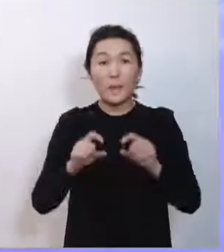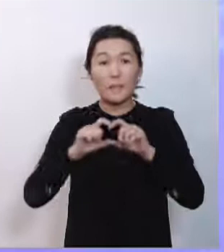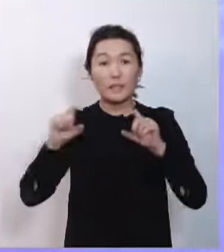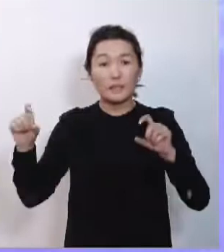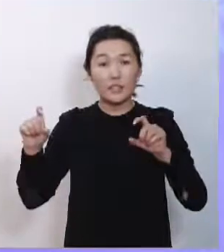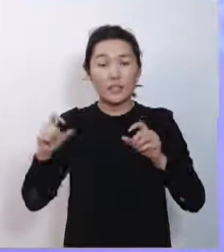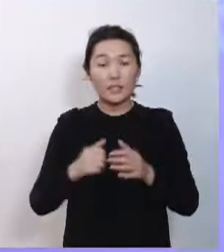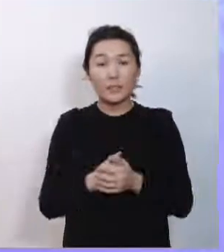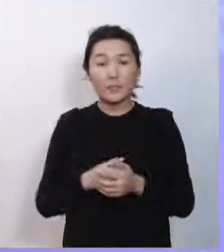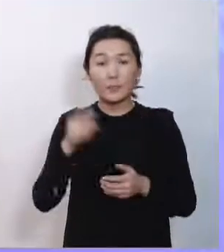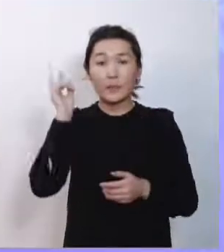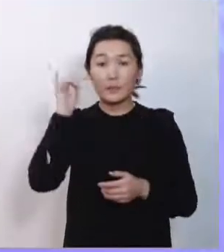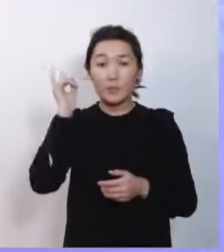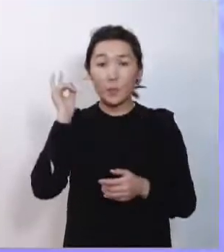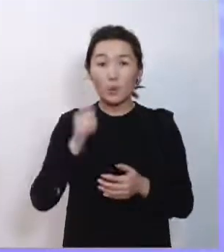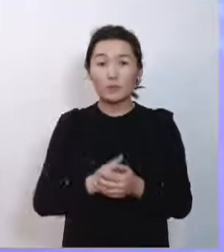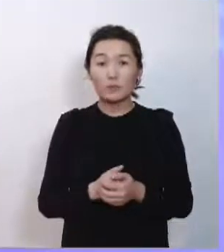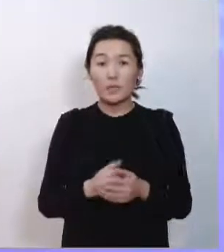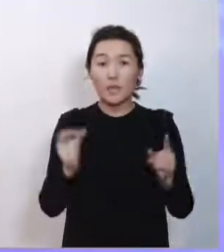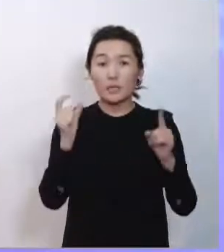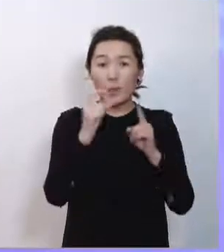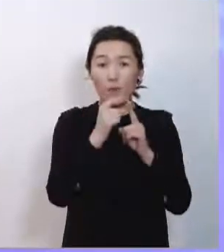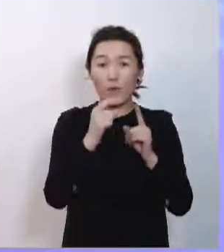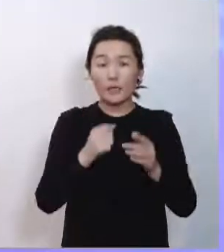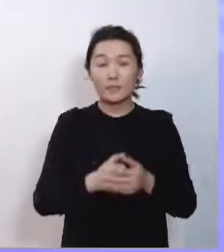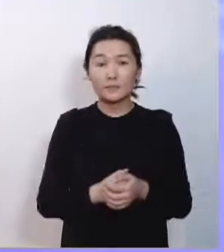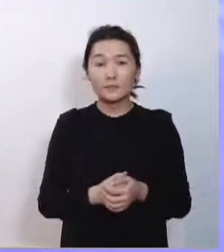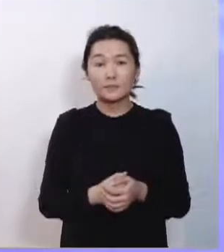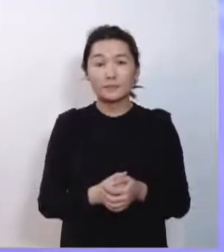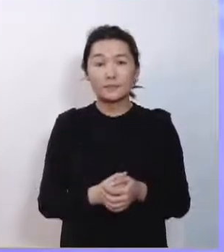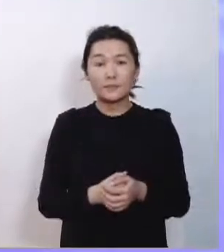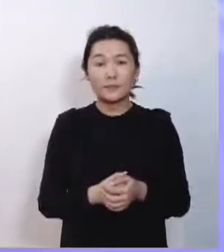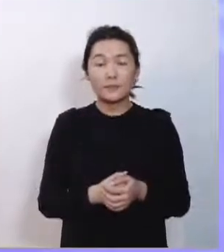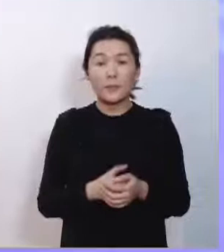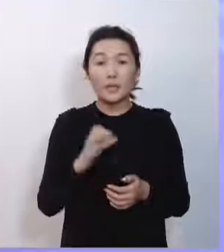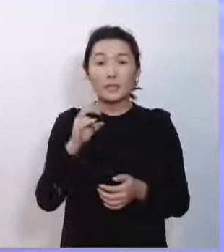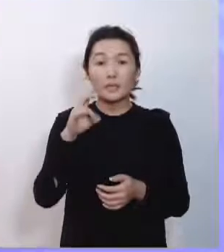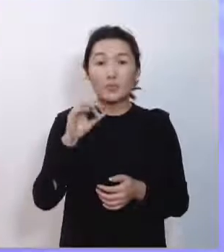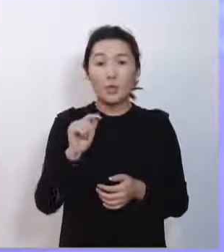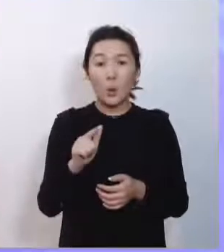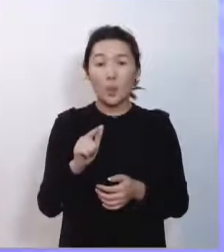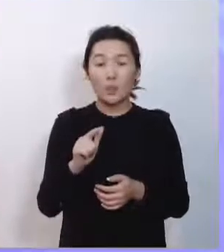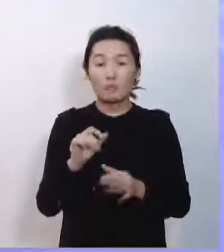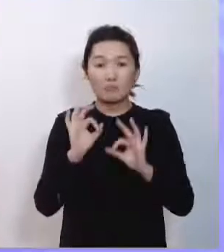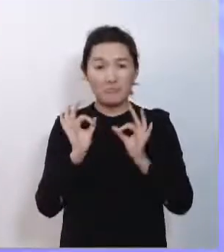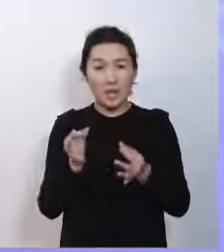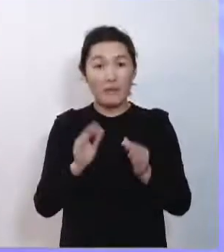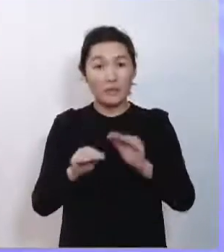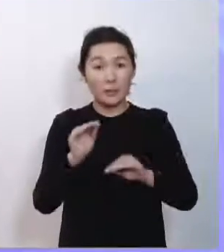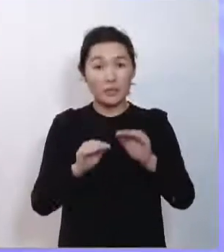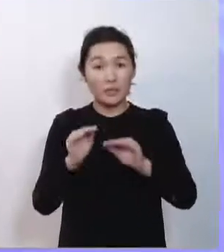Предложение, звук, слово, слог. Правильно он